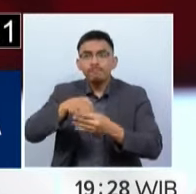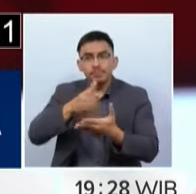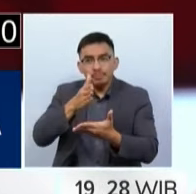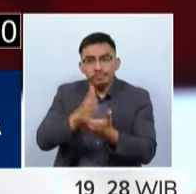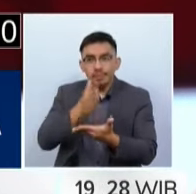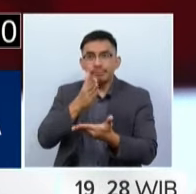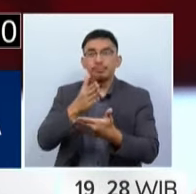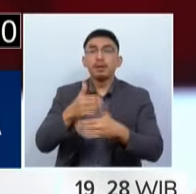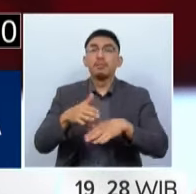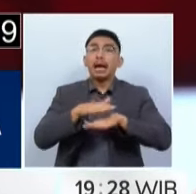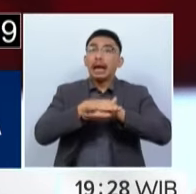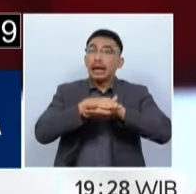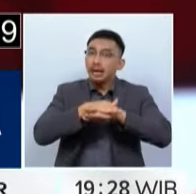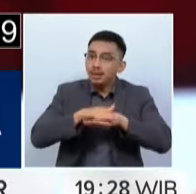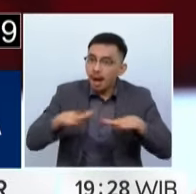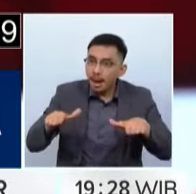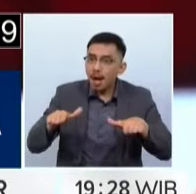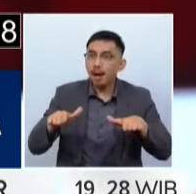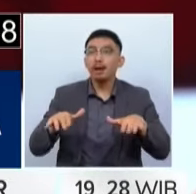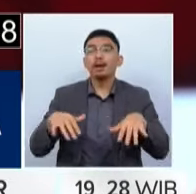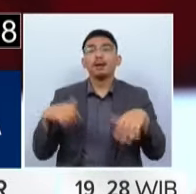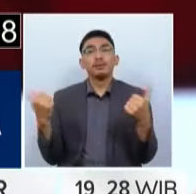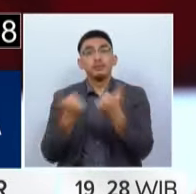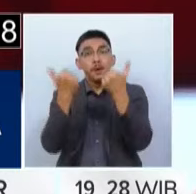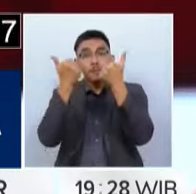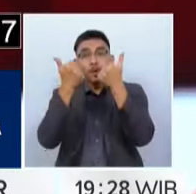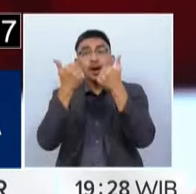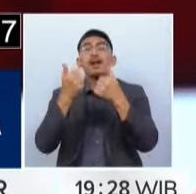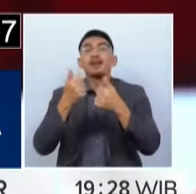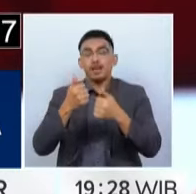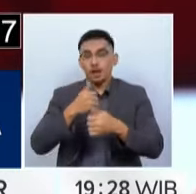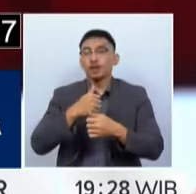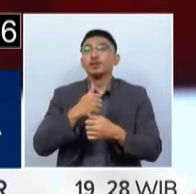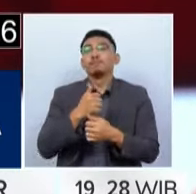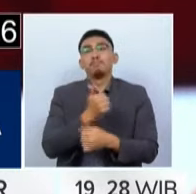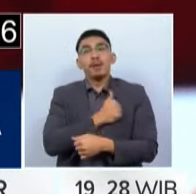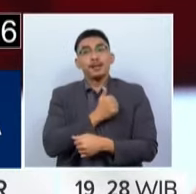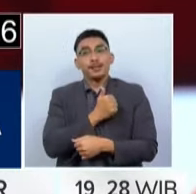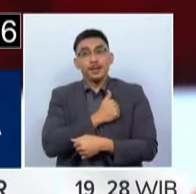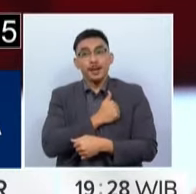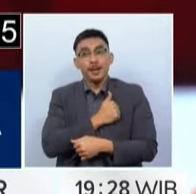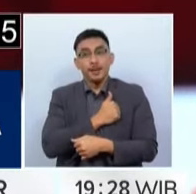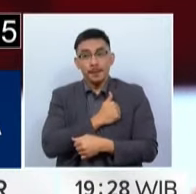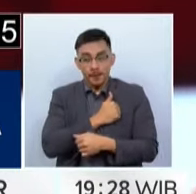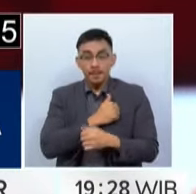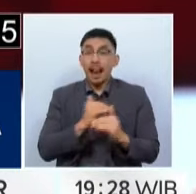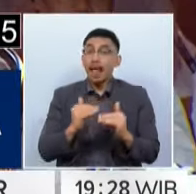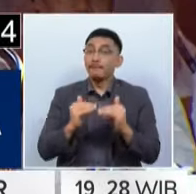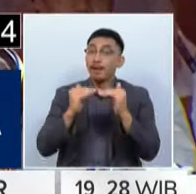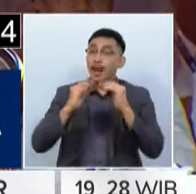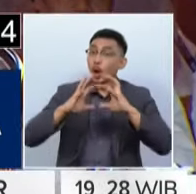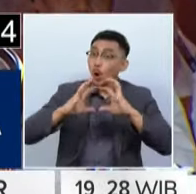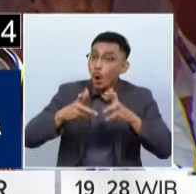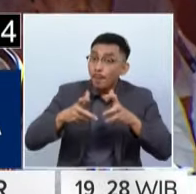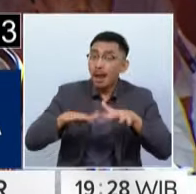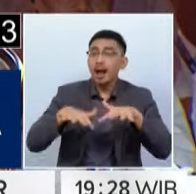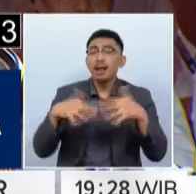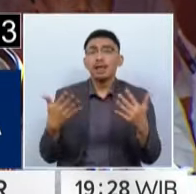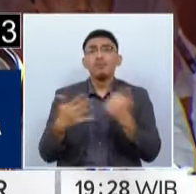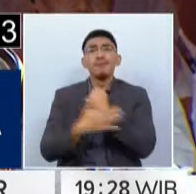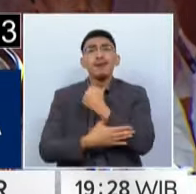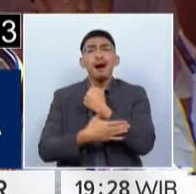kemakmuran bagi seluruh bangsa di level Global maupun di level regional